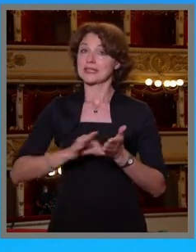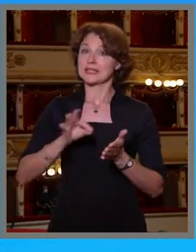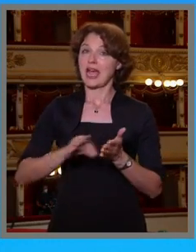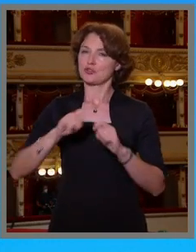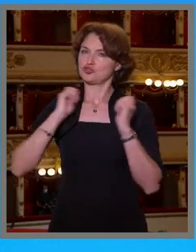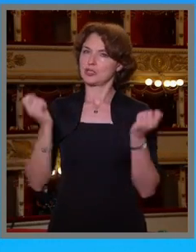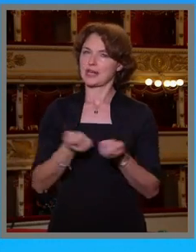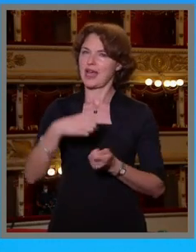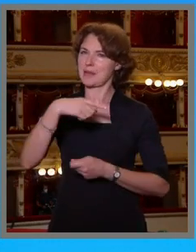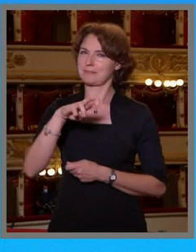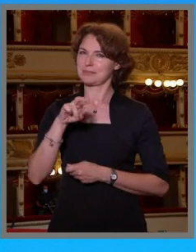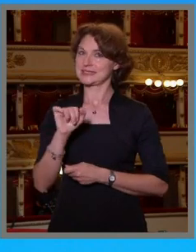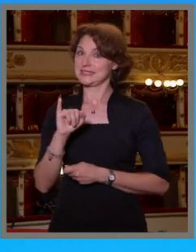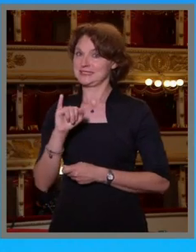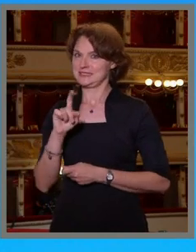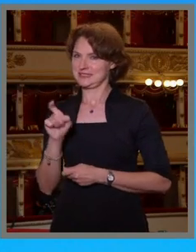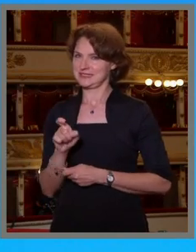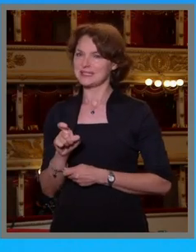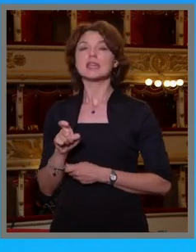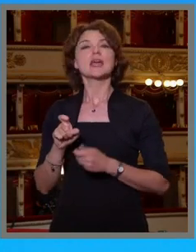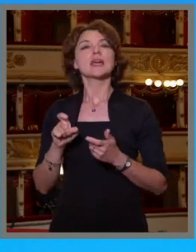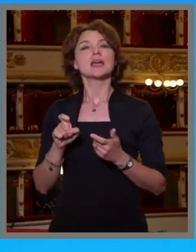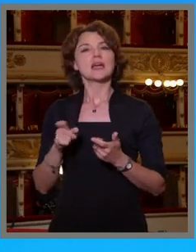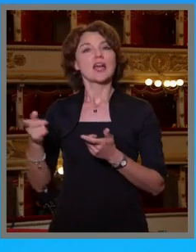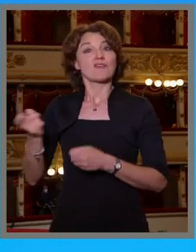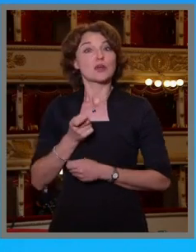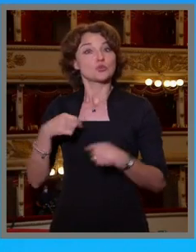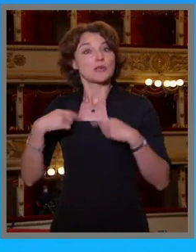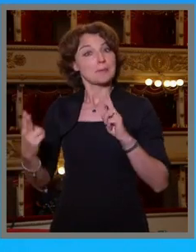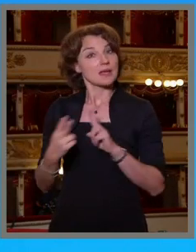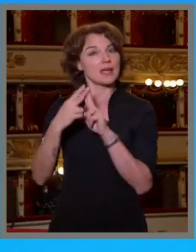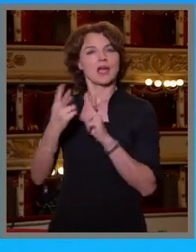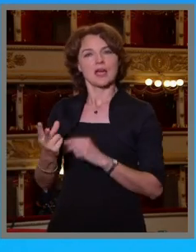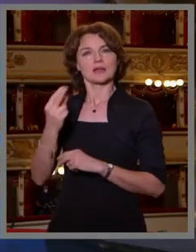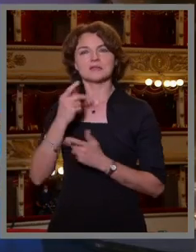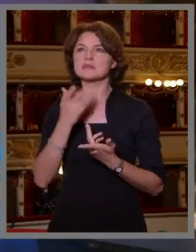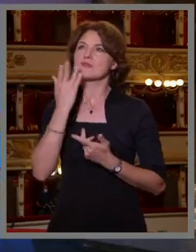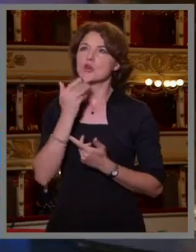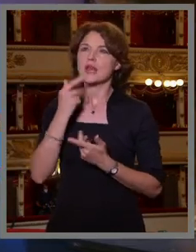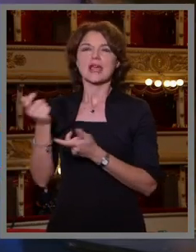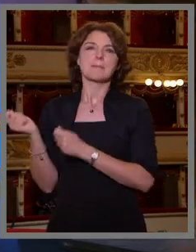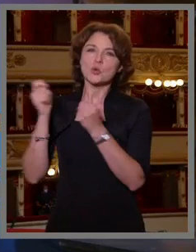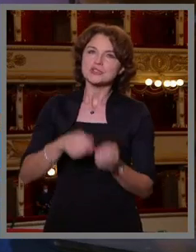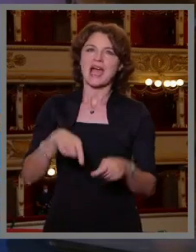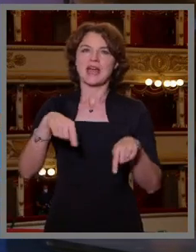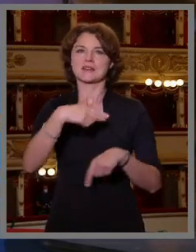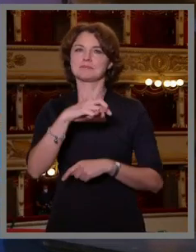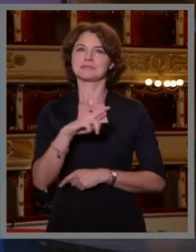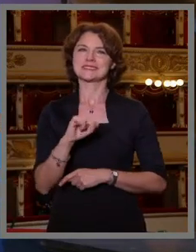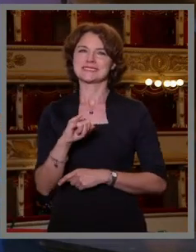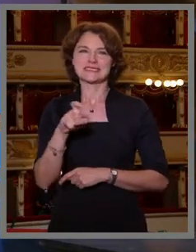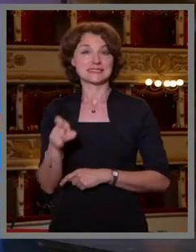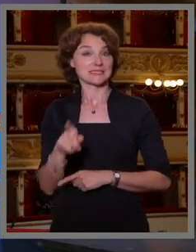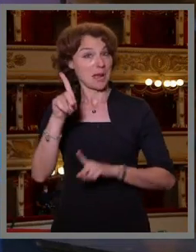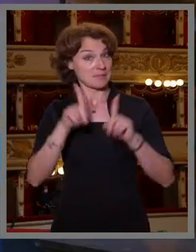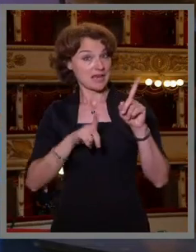la segretaria dicendo vorrei portare il pri a milano non li ho gettato le